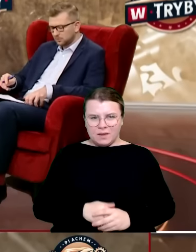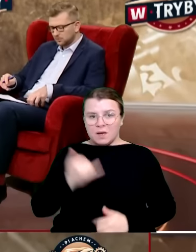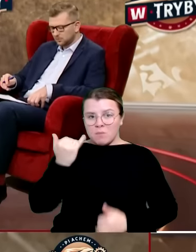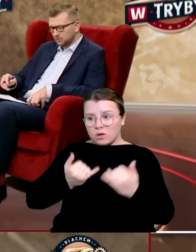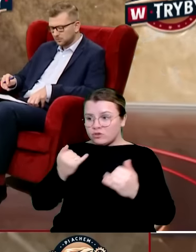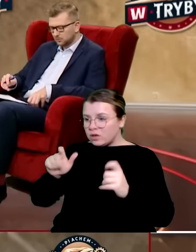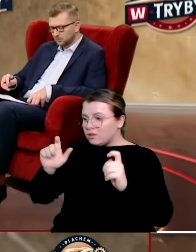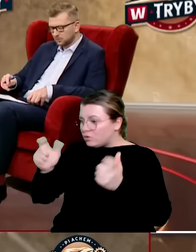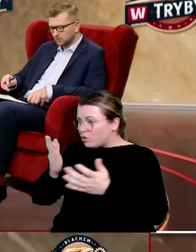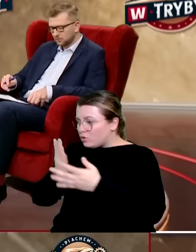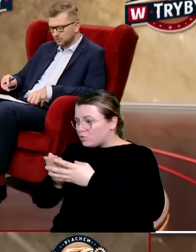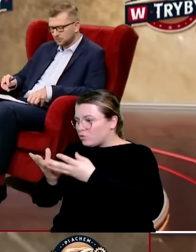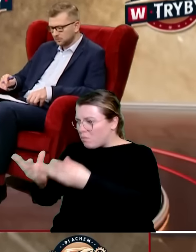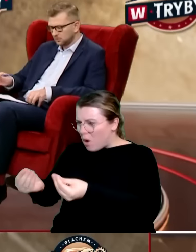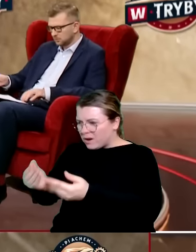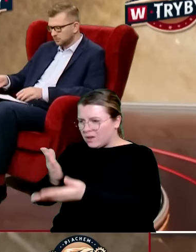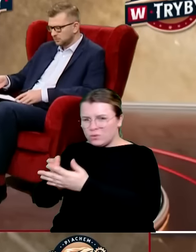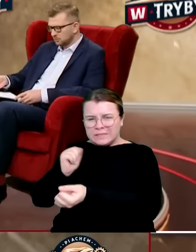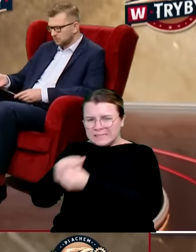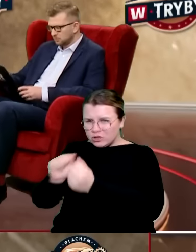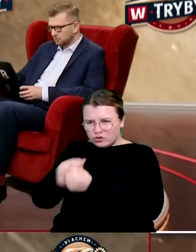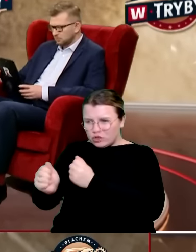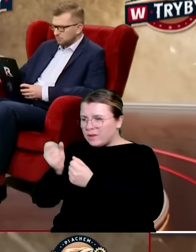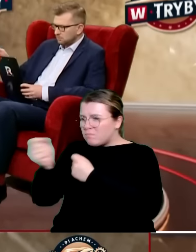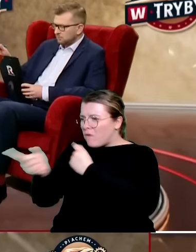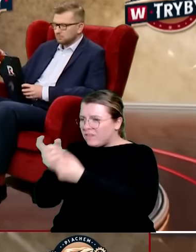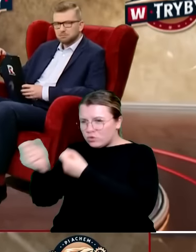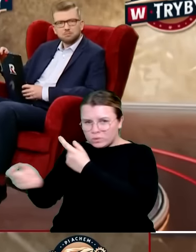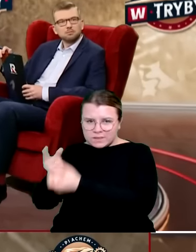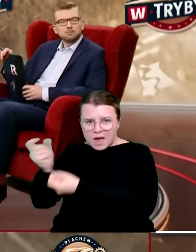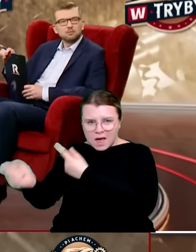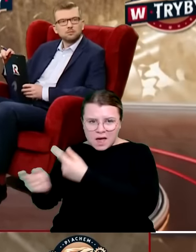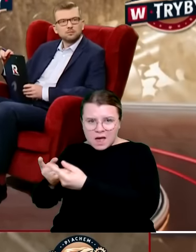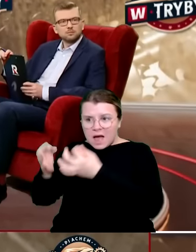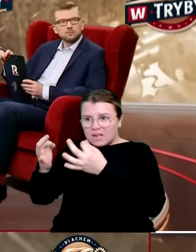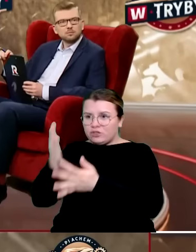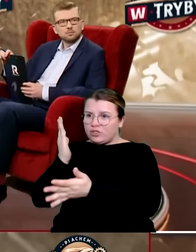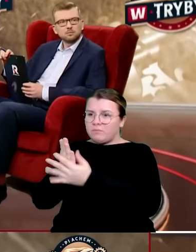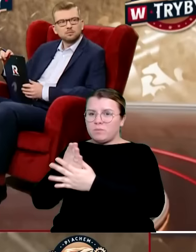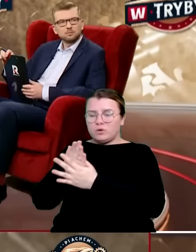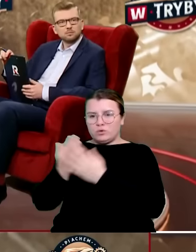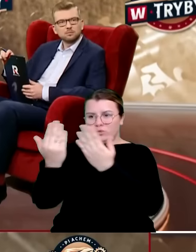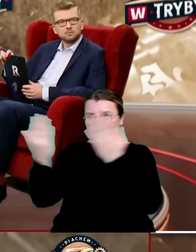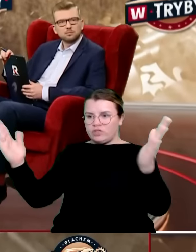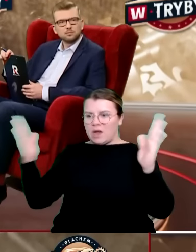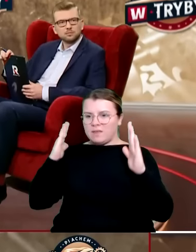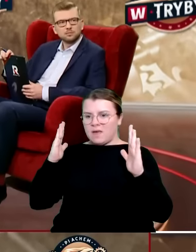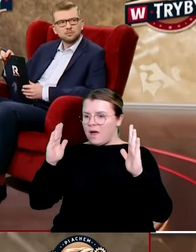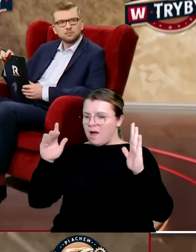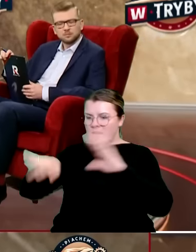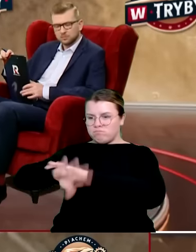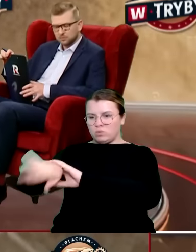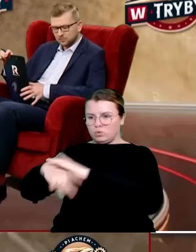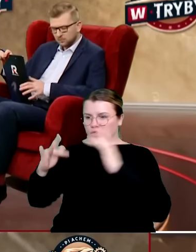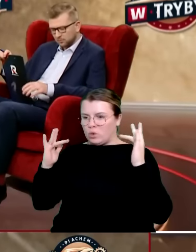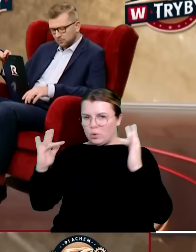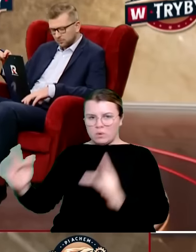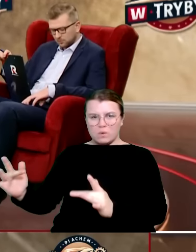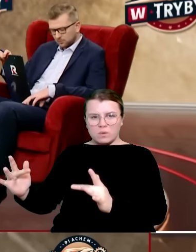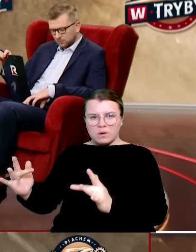co woda naniosła i to, co woda poniszczyła i dzisiaj powiedzmy mają cztery puste ściany, to oby się nie okazało, że z tymi czterema pustymi ścianami